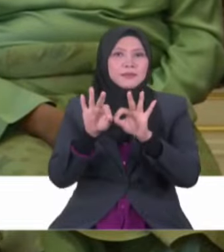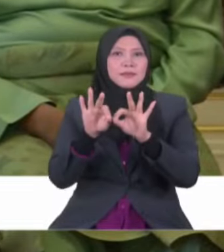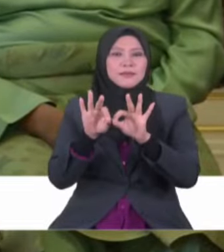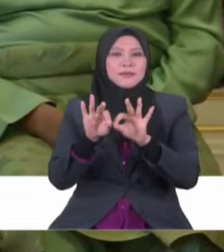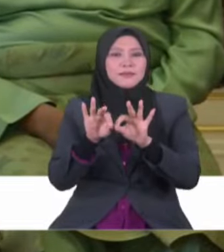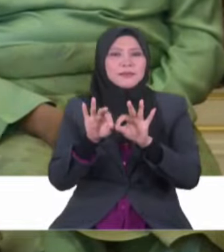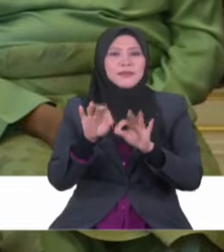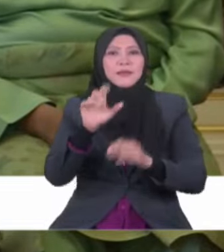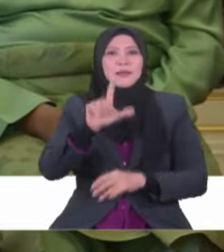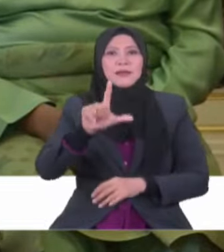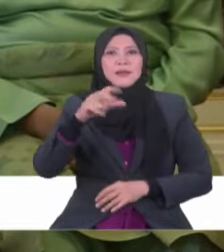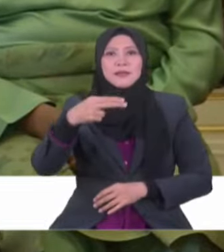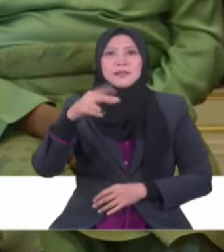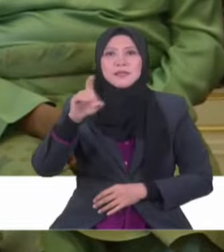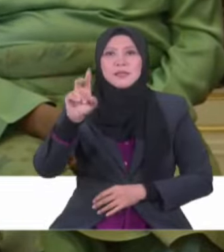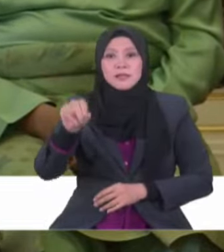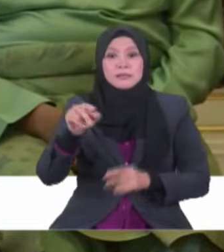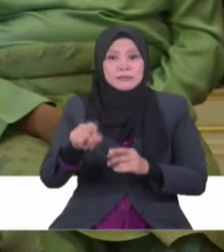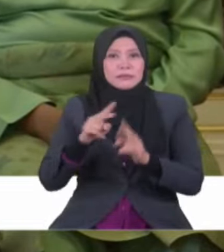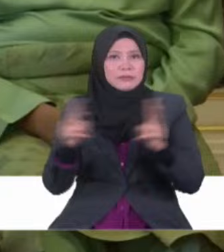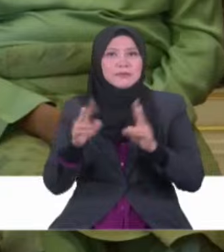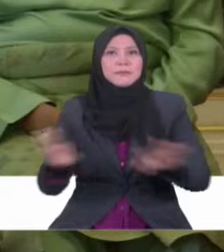dalam LHDN sangat utama.